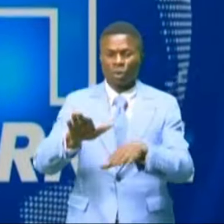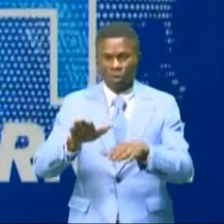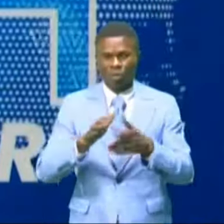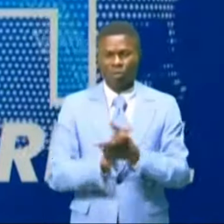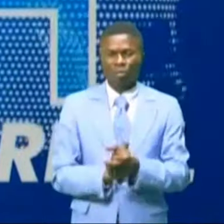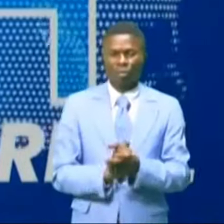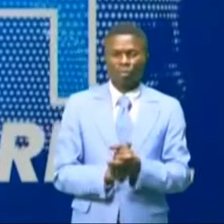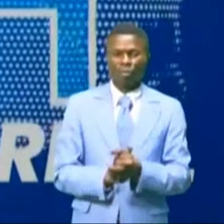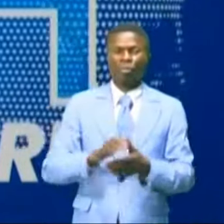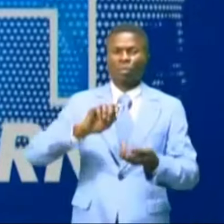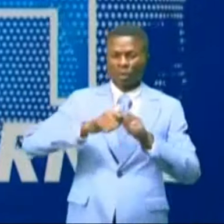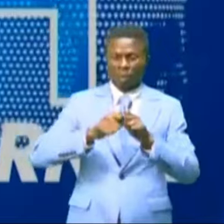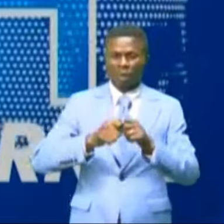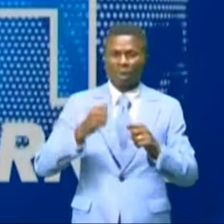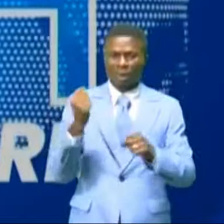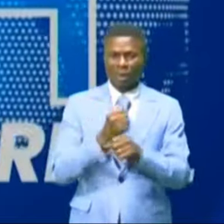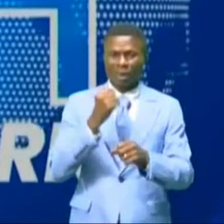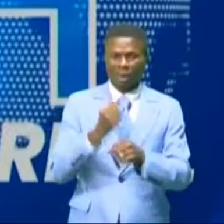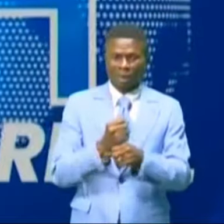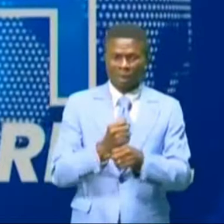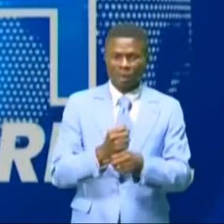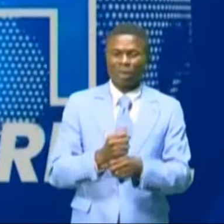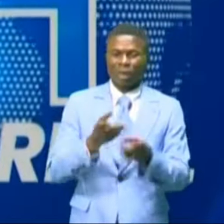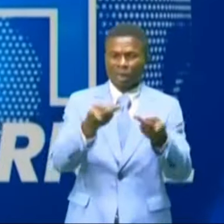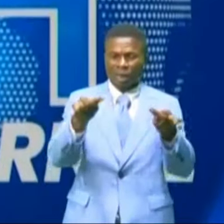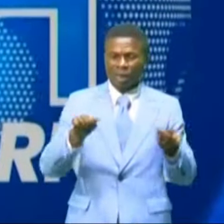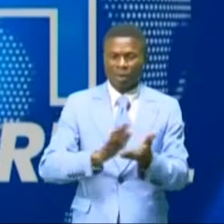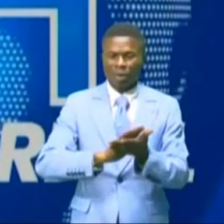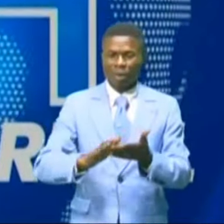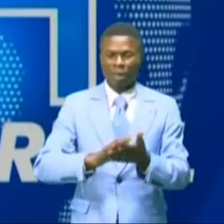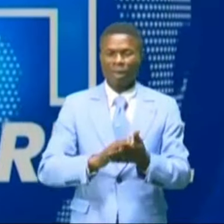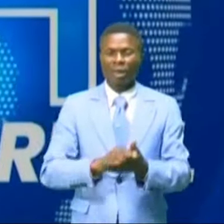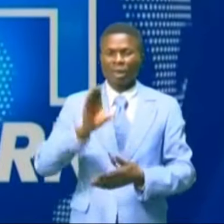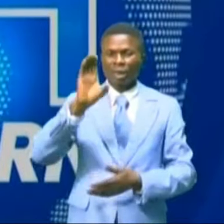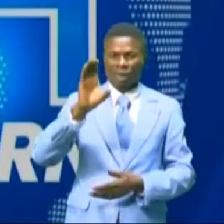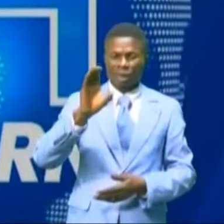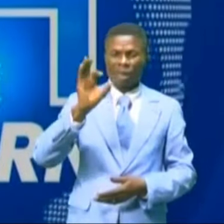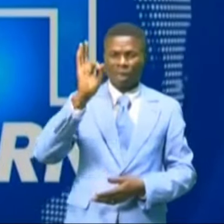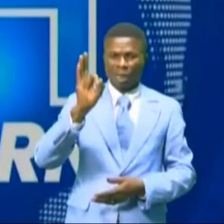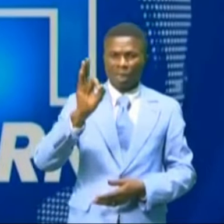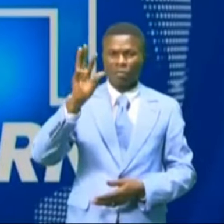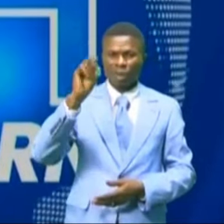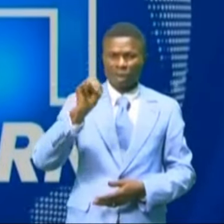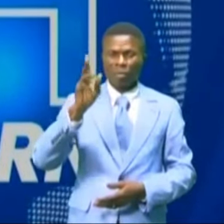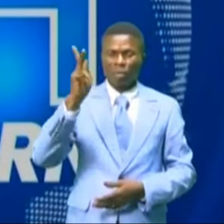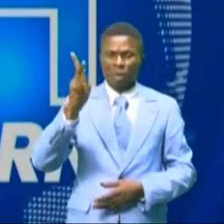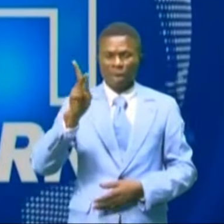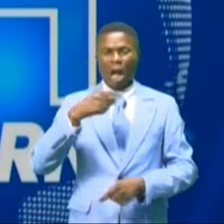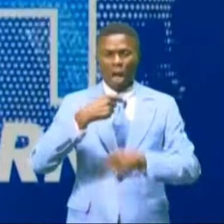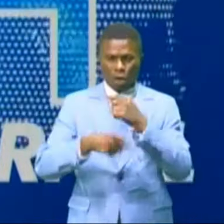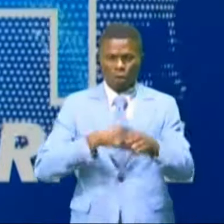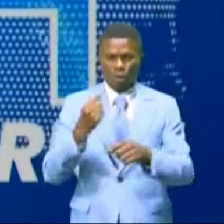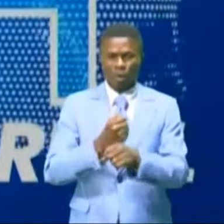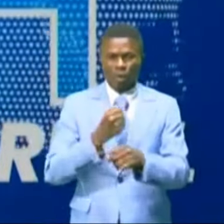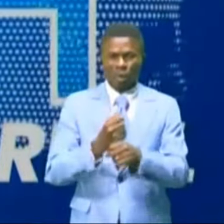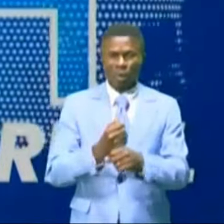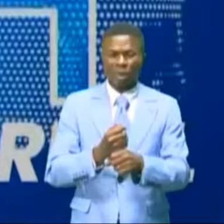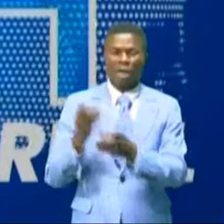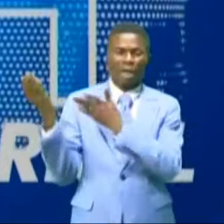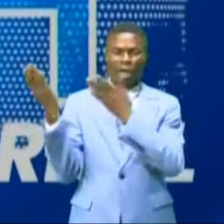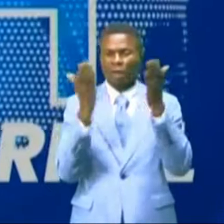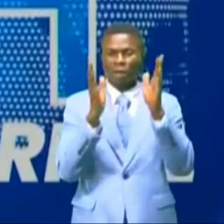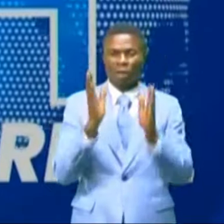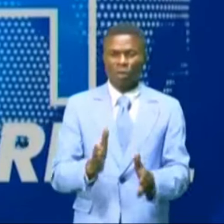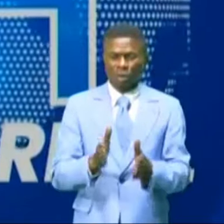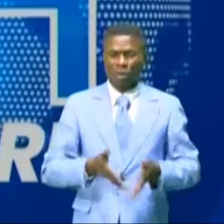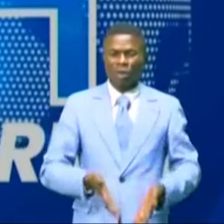La réhabilitation des travaux d'aménagement de la ligne CFMK pour la relance de ce trafic et